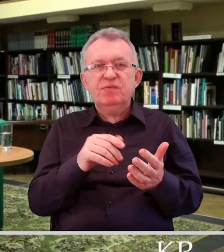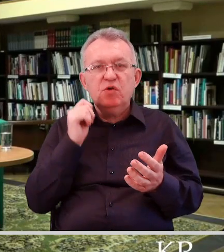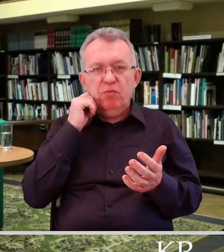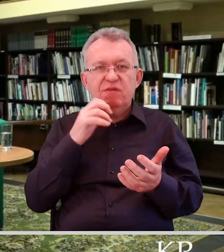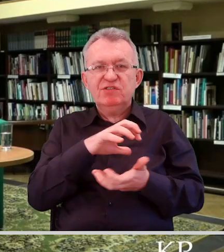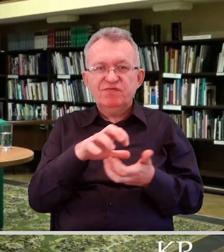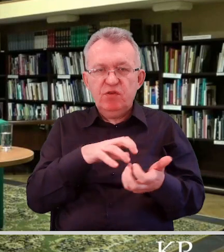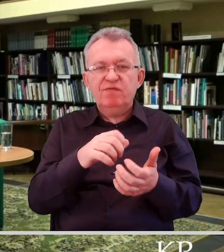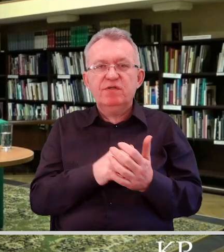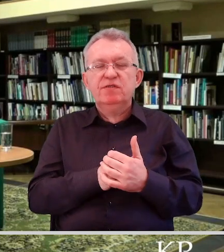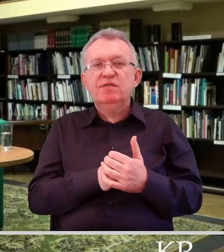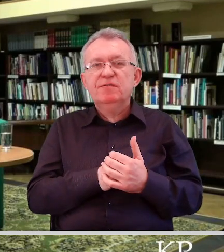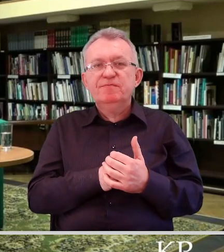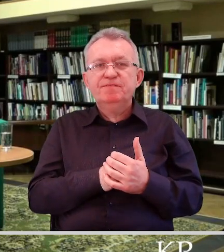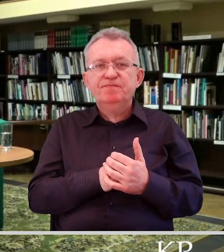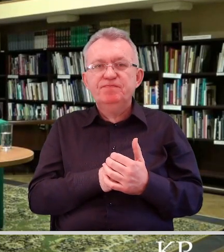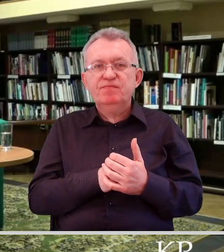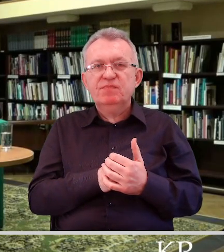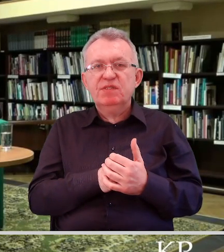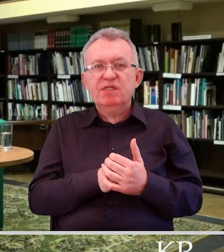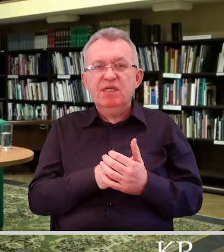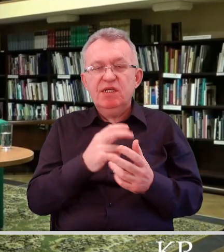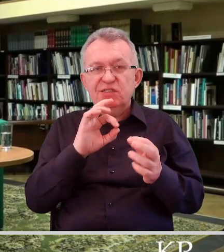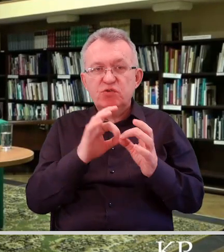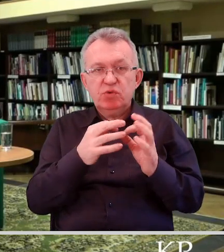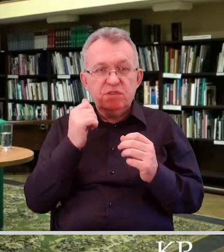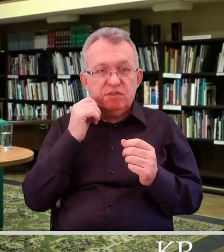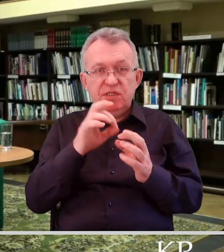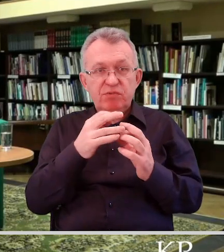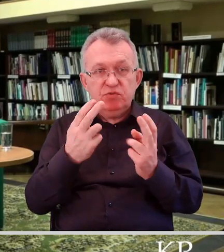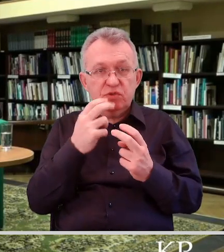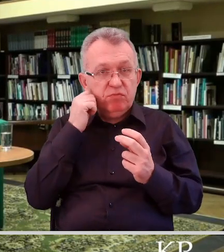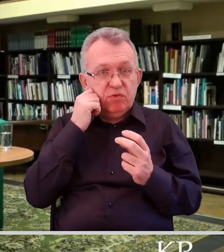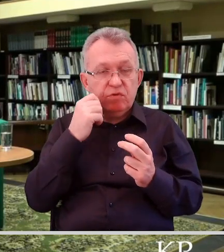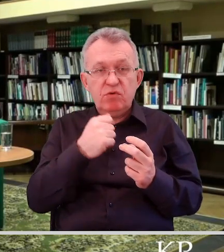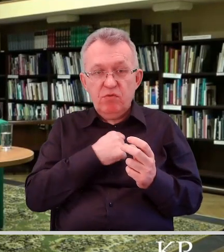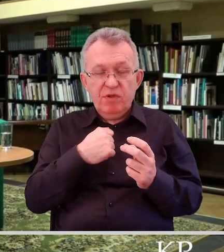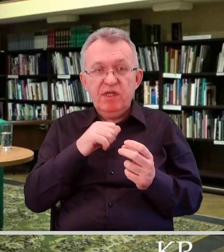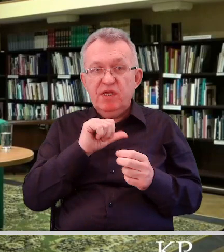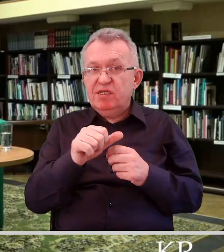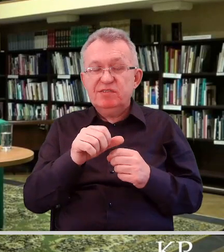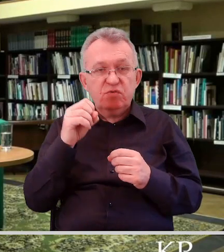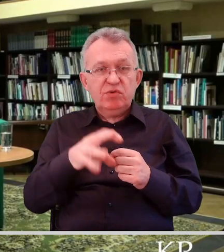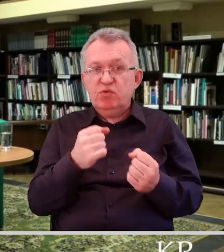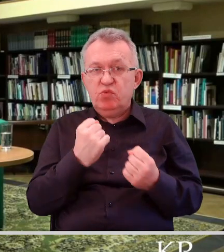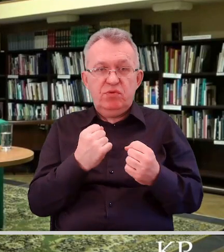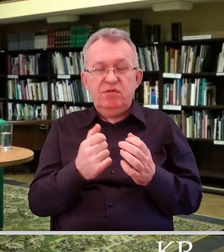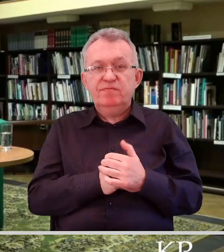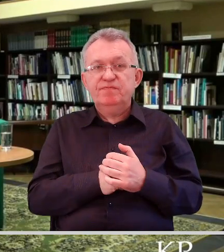kobiet światowych. Gdyby szukać tych polskich rozbójniczek, to chyba jest jeszcze trudniejsza